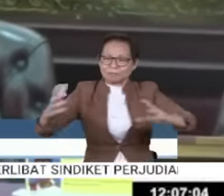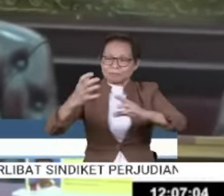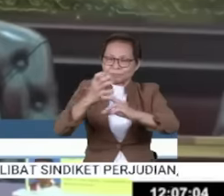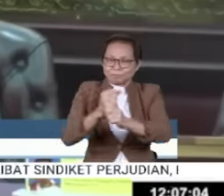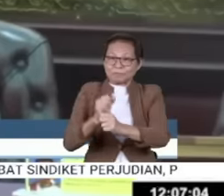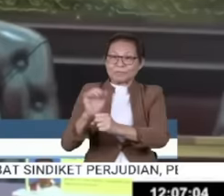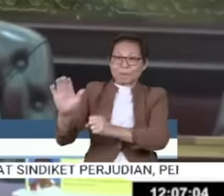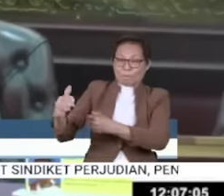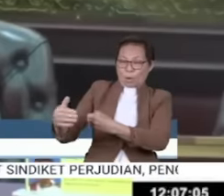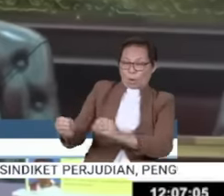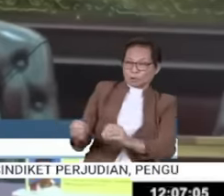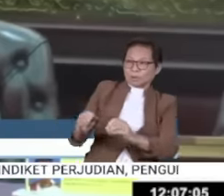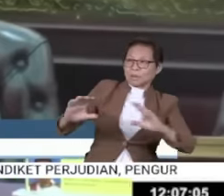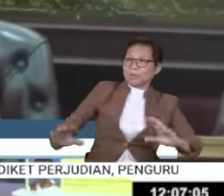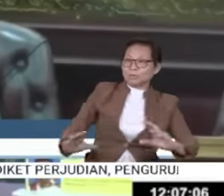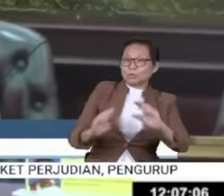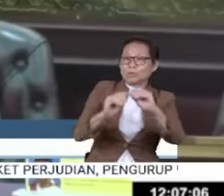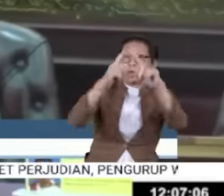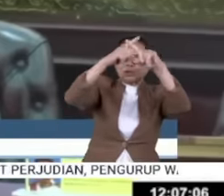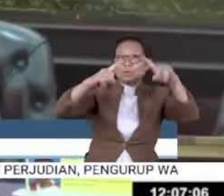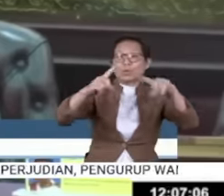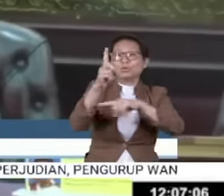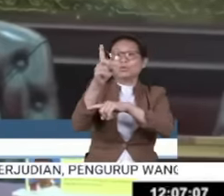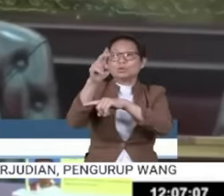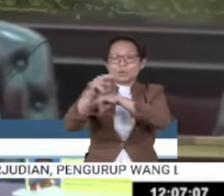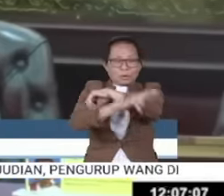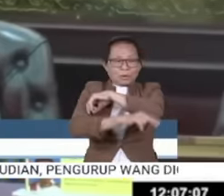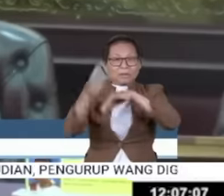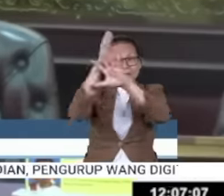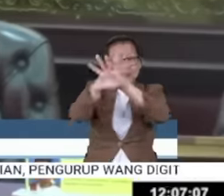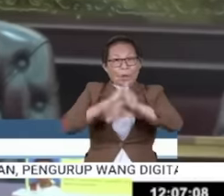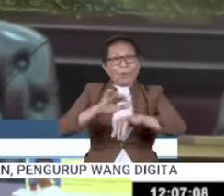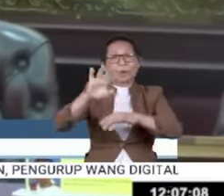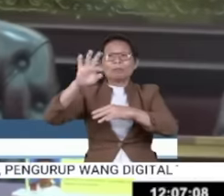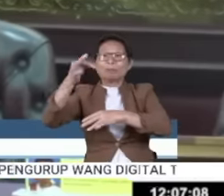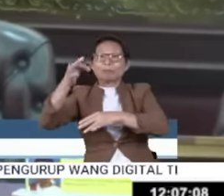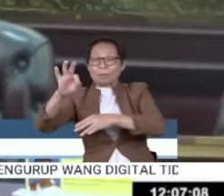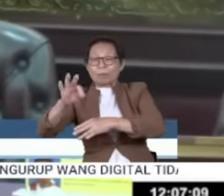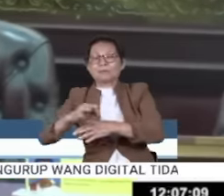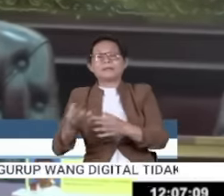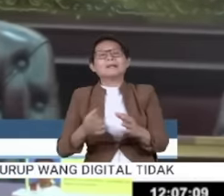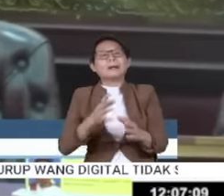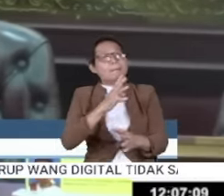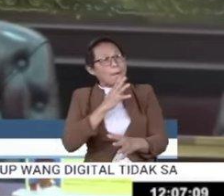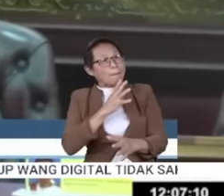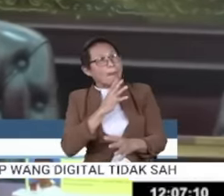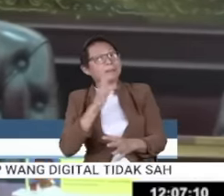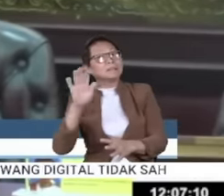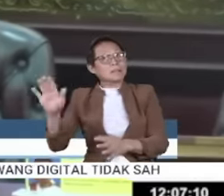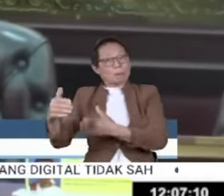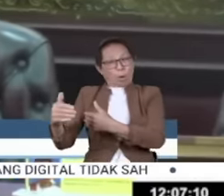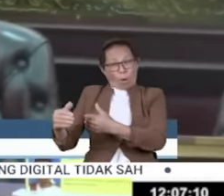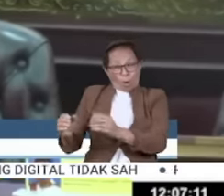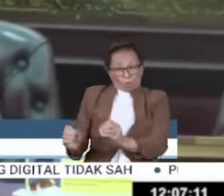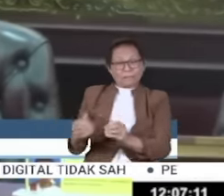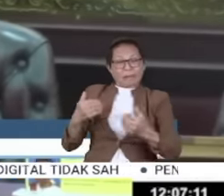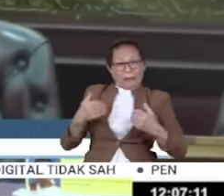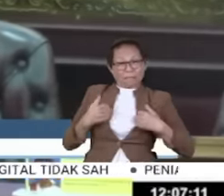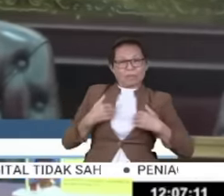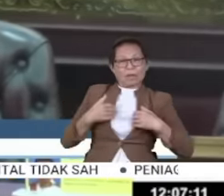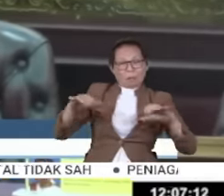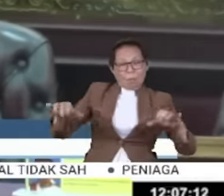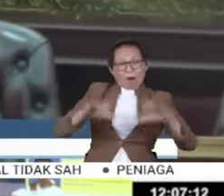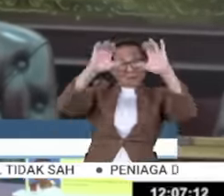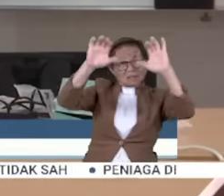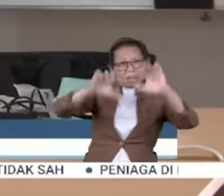kementeriannya dalam persidangan dewan undangan Negeri Sarawak ke-19 beliau menambah kementeriannya juga mengambil beberapa